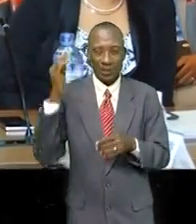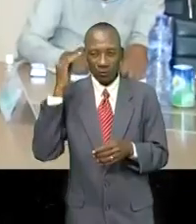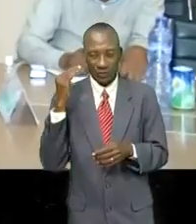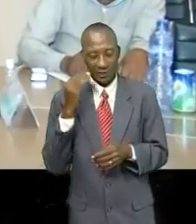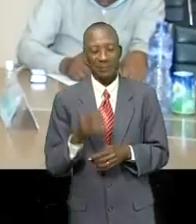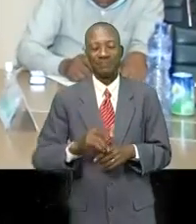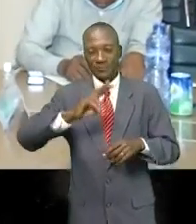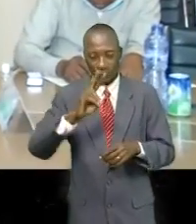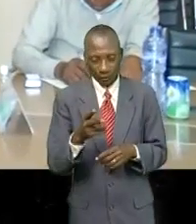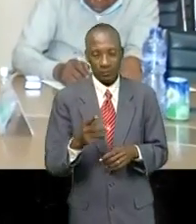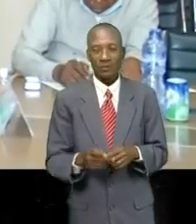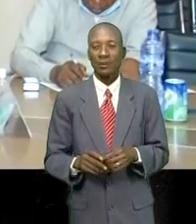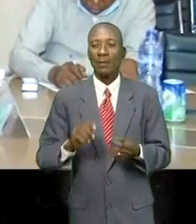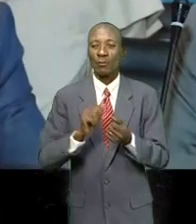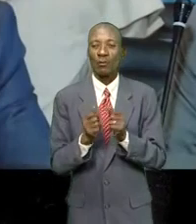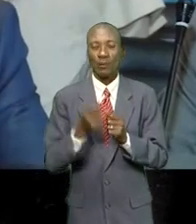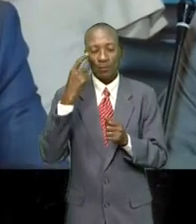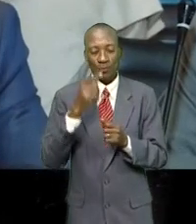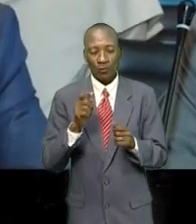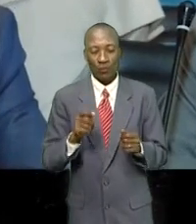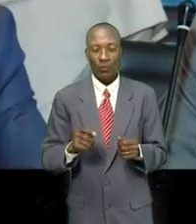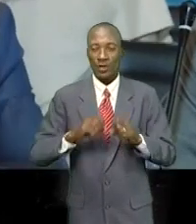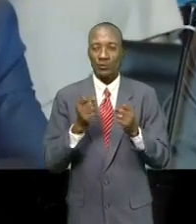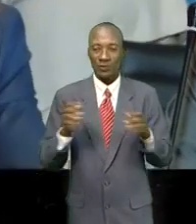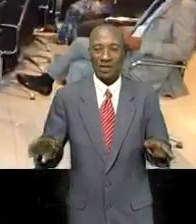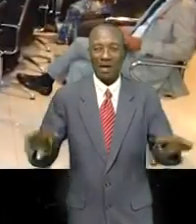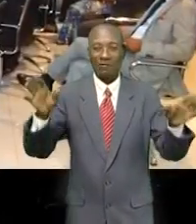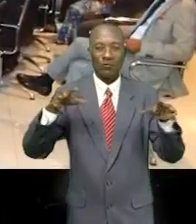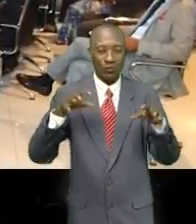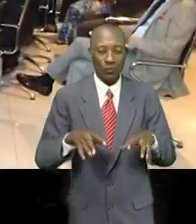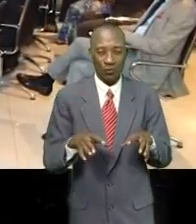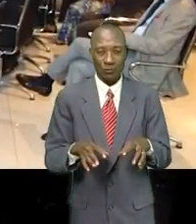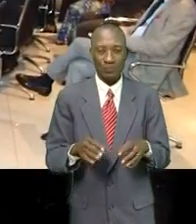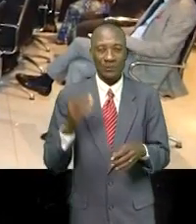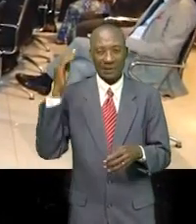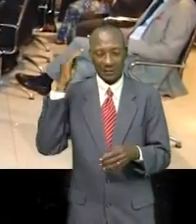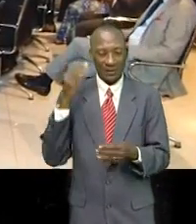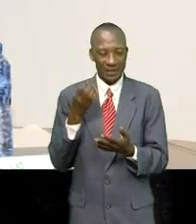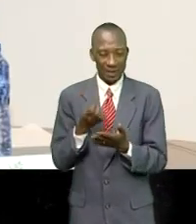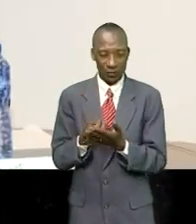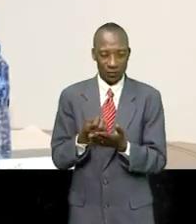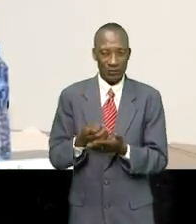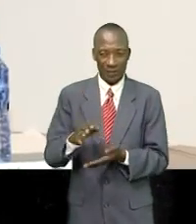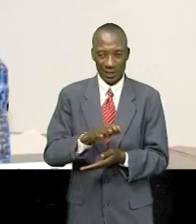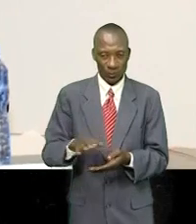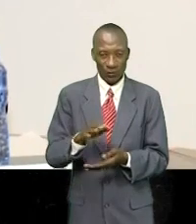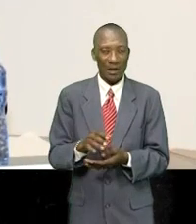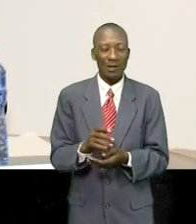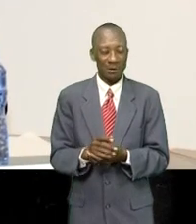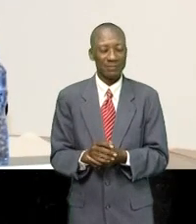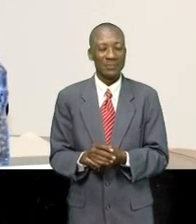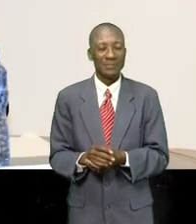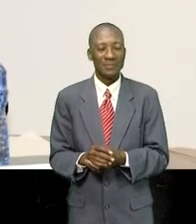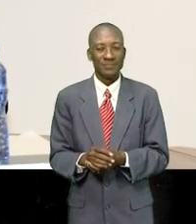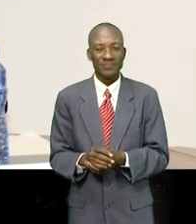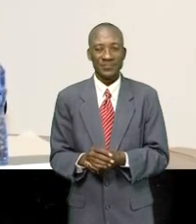aérien en République démocratique du Congo. Hier, expert au ministère de l'économie nationale, aujourd'hui ministre, Jean-Marie Kalumba